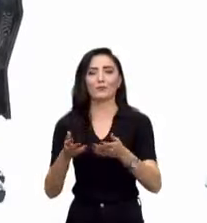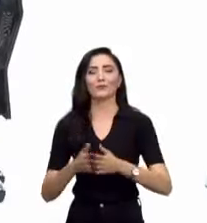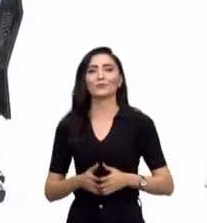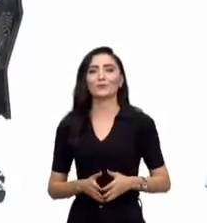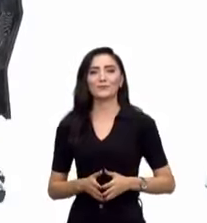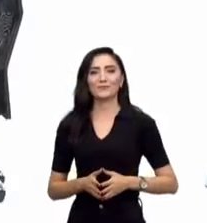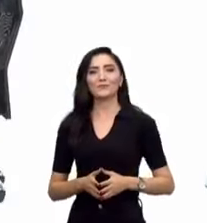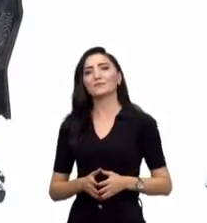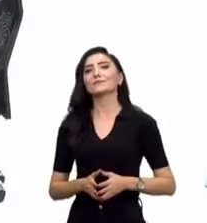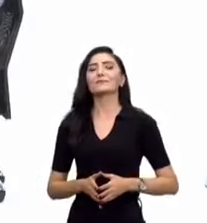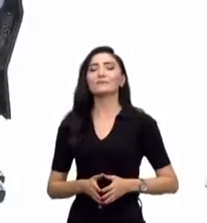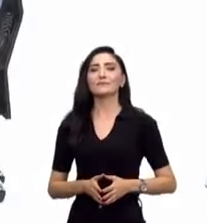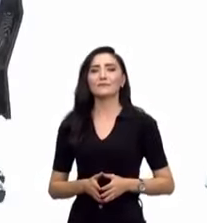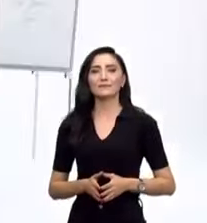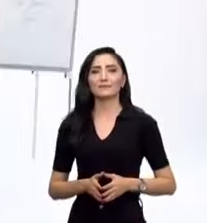birleştiriyoruz.